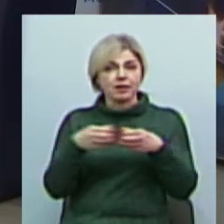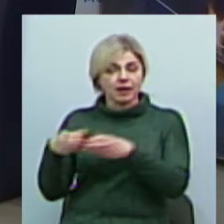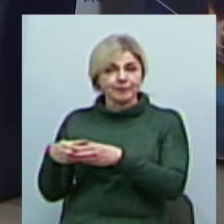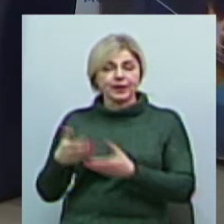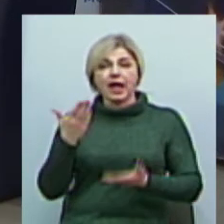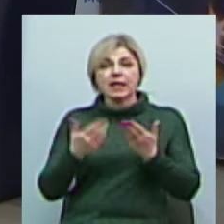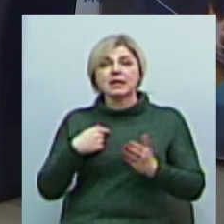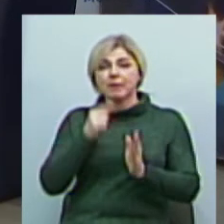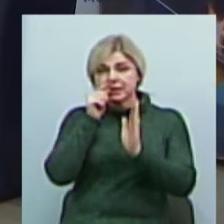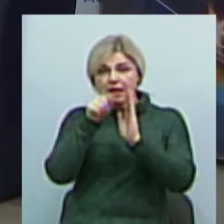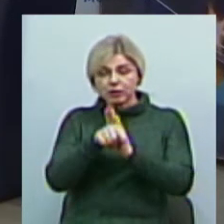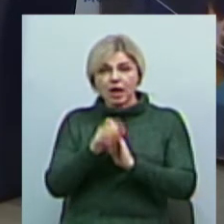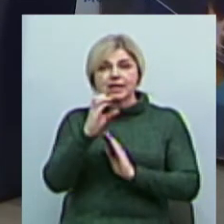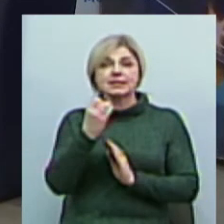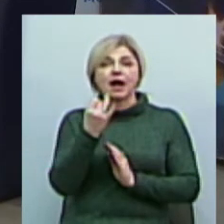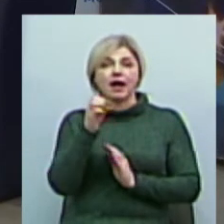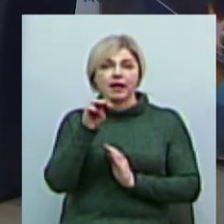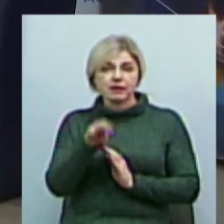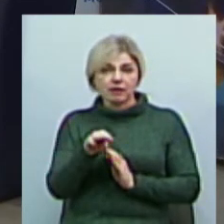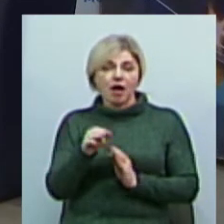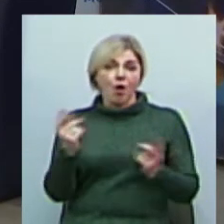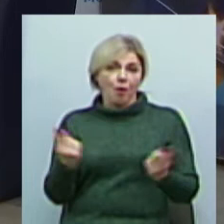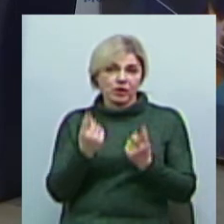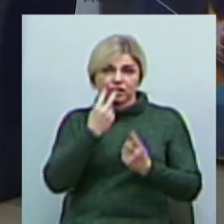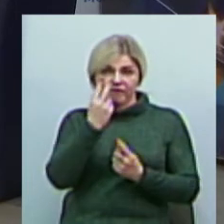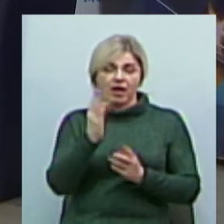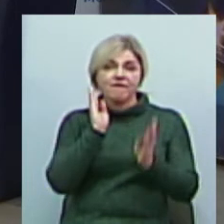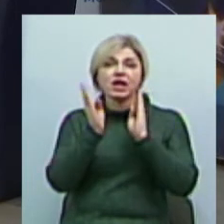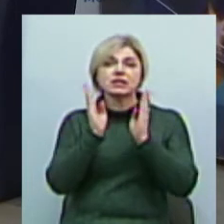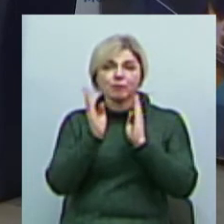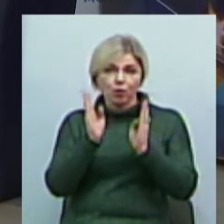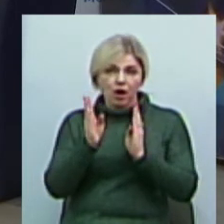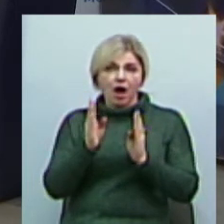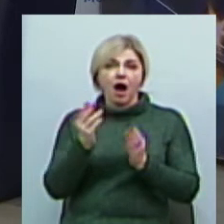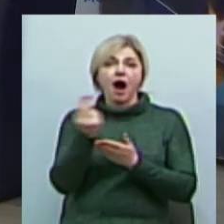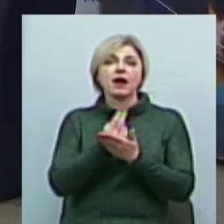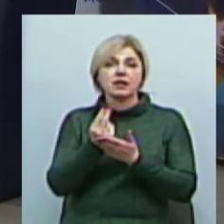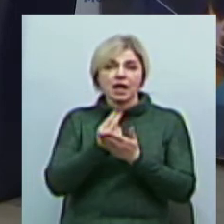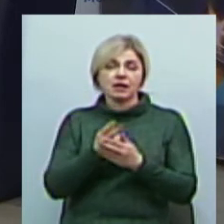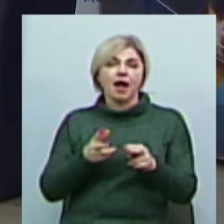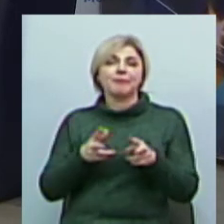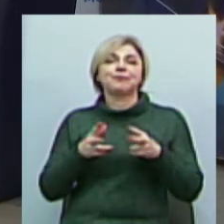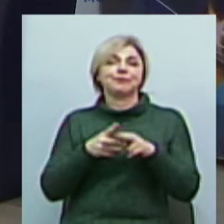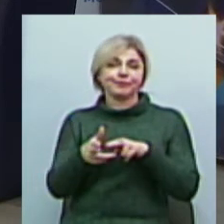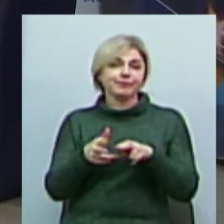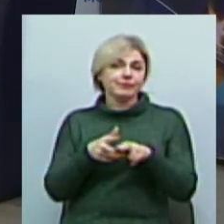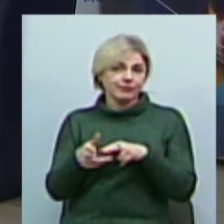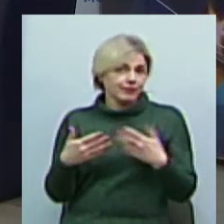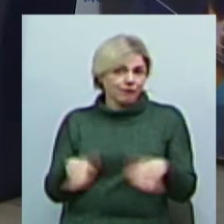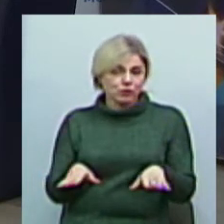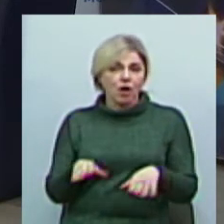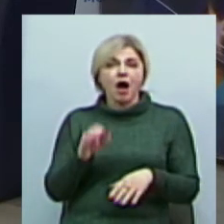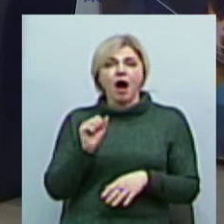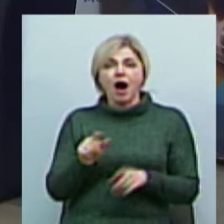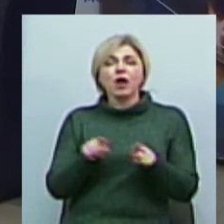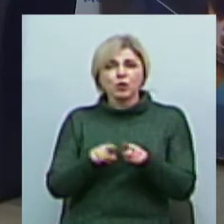объединенных громад, ну, видим мы обычную фейсбучную картинку перерезания ленточек. Ну, во многом говорят, то же самое касается и